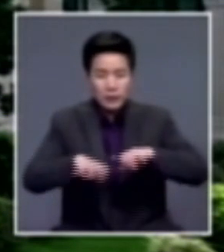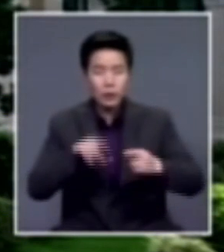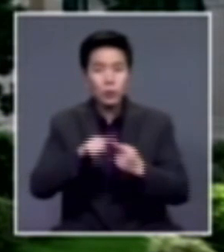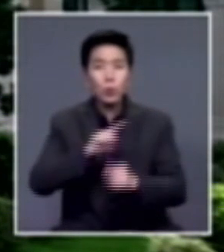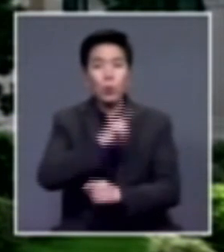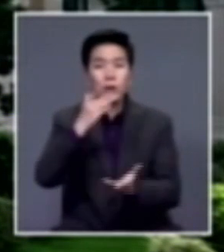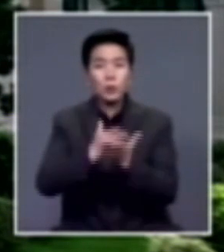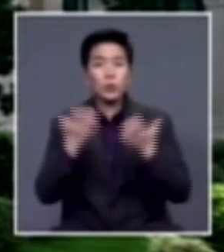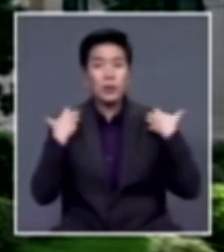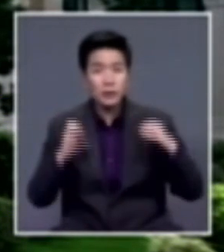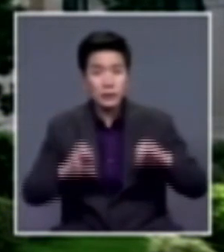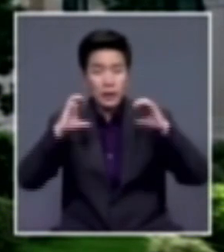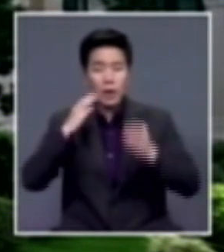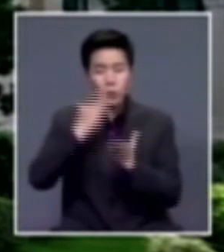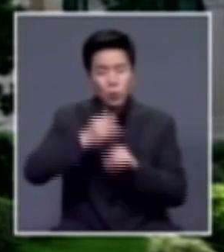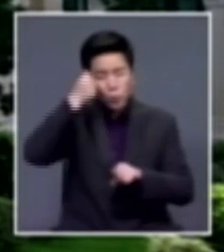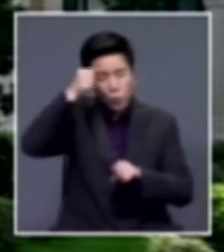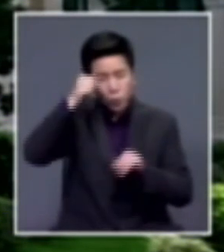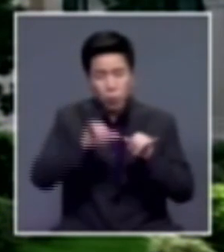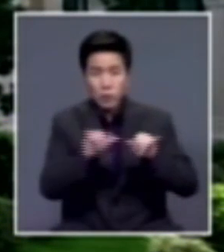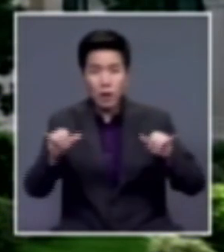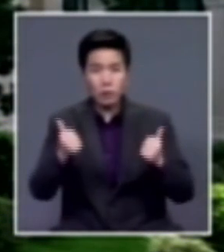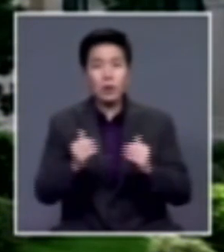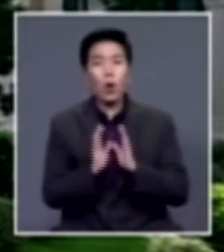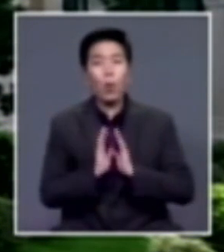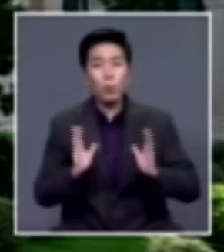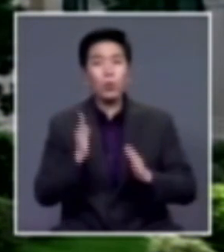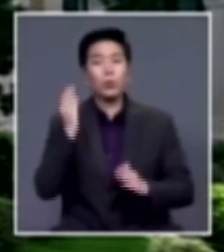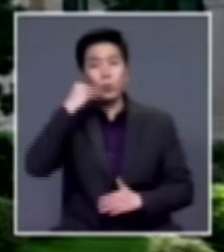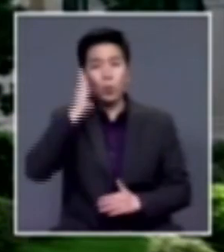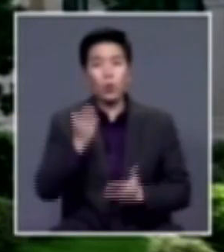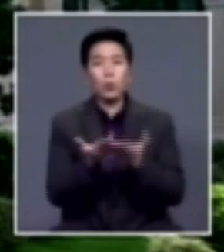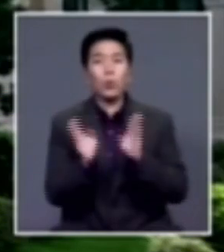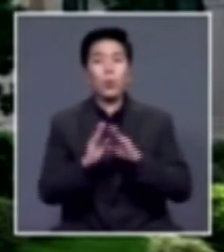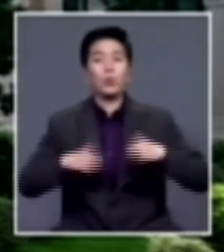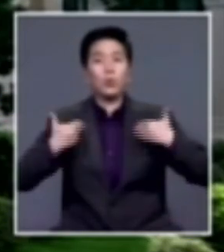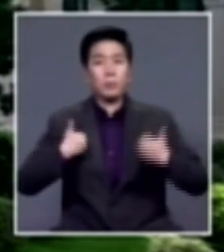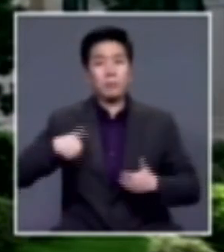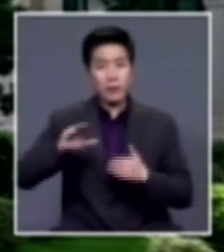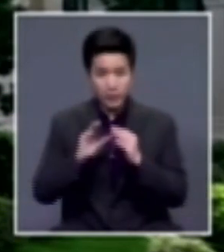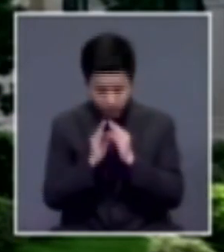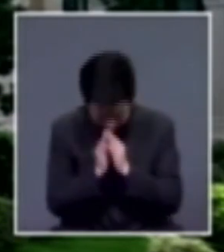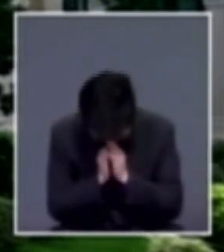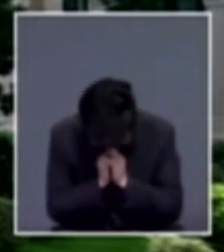งวันหยุดราชการหรือวันหยุดยาวทุกคนนะครับขอบคุณครับขอให้ทุกคนทุกครอบครัวมีความสุขสวัสดีครับ